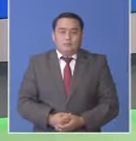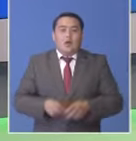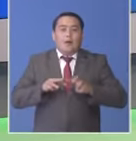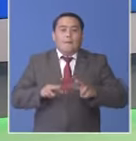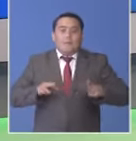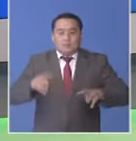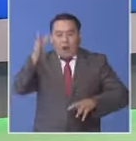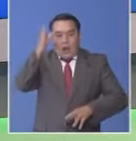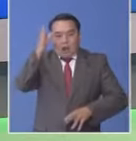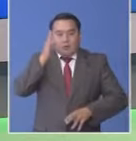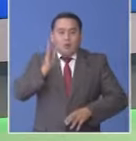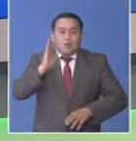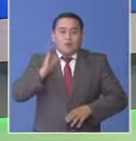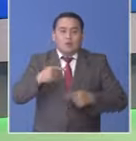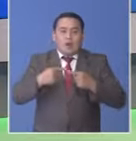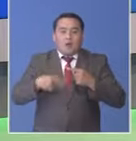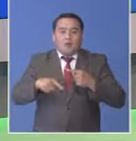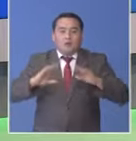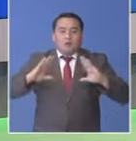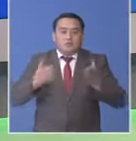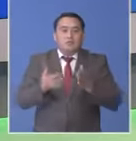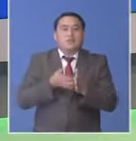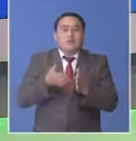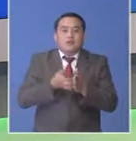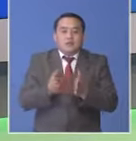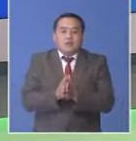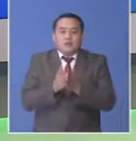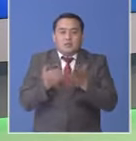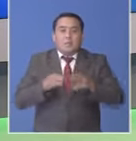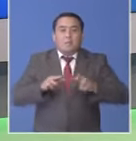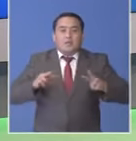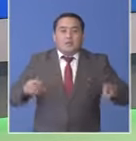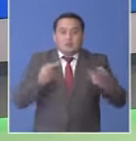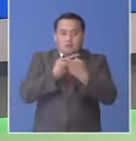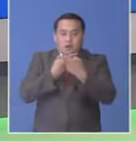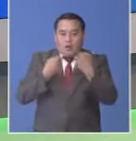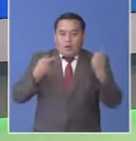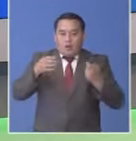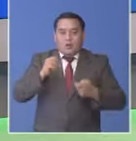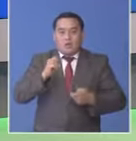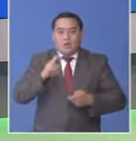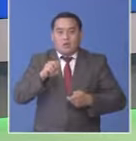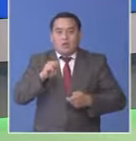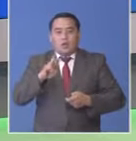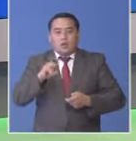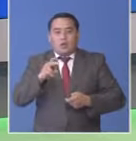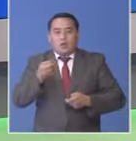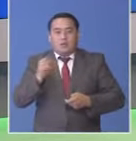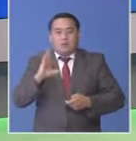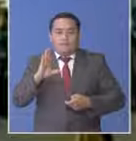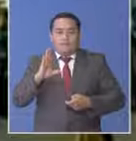Министерство образования будет отдельно проверять случаи нехватки учебников, сказал министр образования и науки Ерлан Сагадиев.